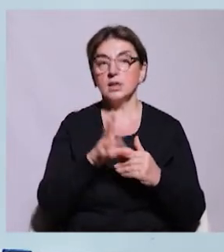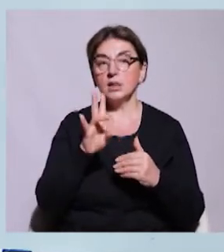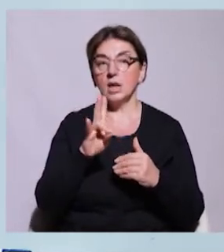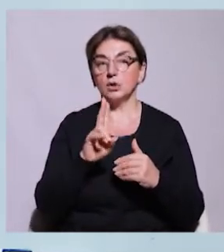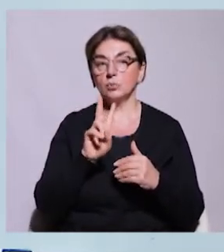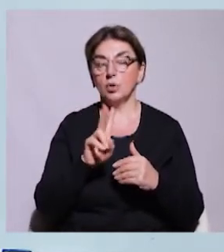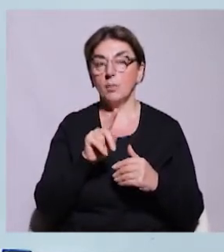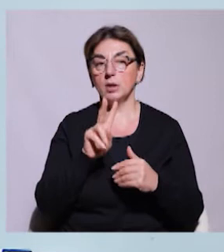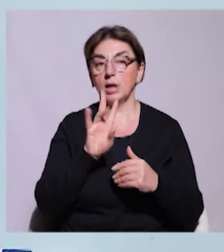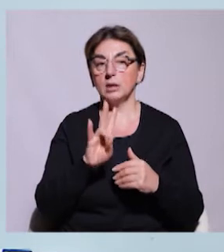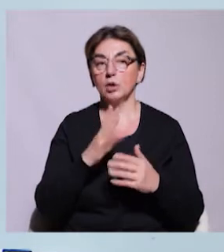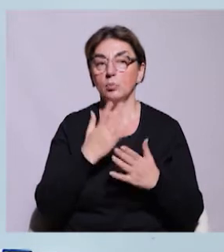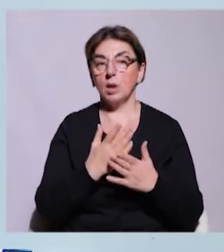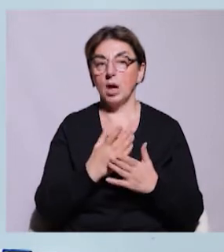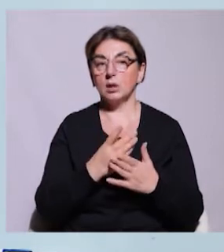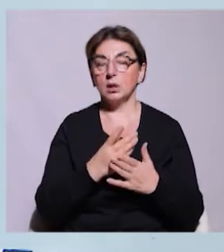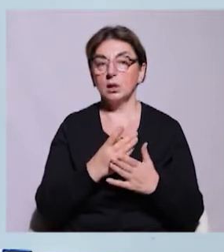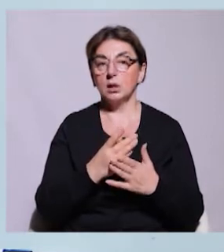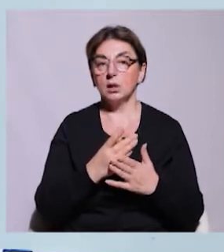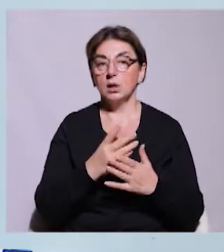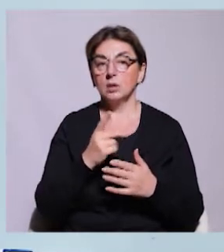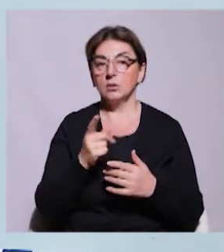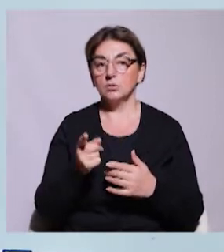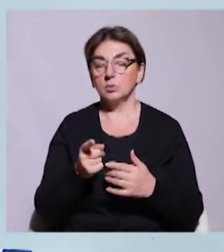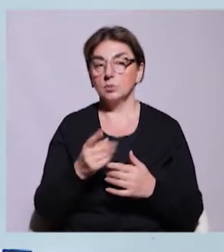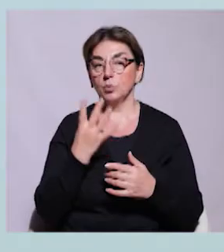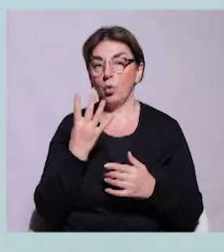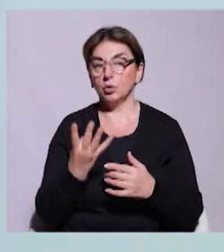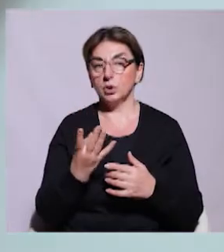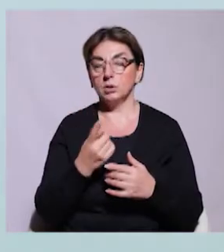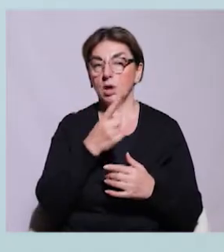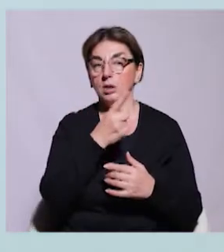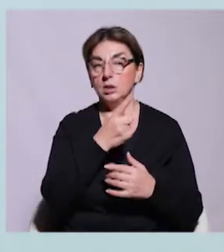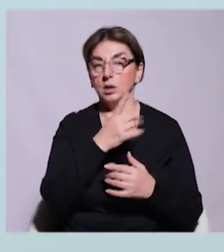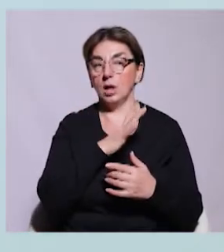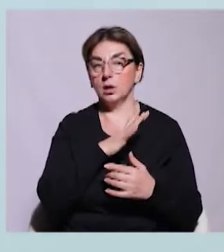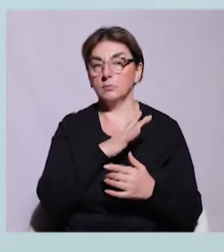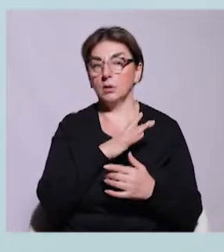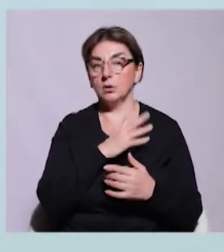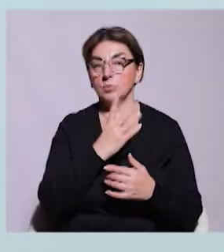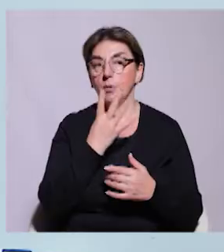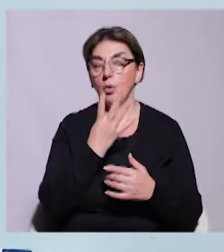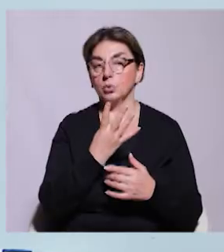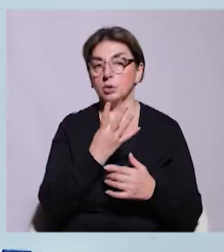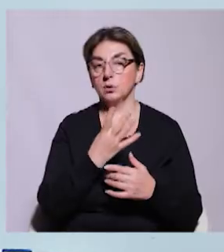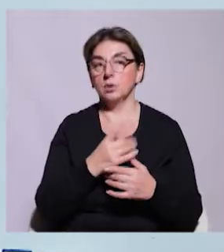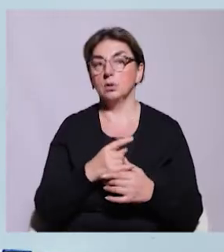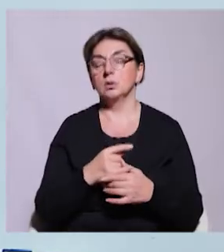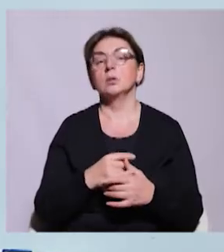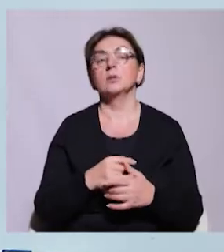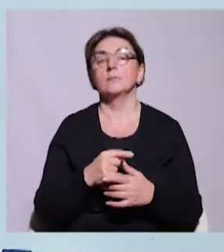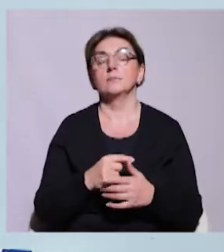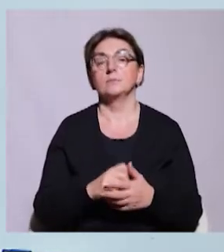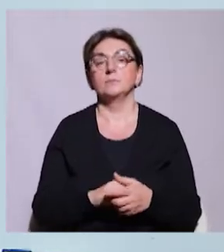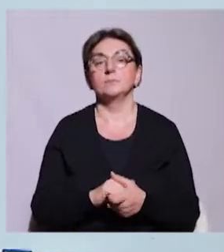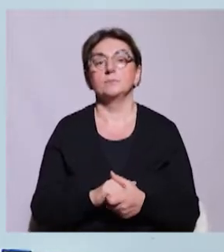წინ კოეფიციენტად, ხოლო გავასწორებ ახლა ნატრიუმის კოეფიციენტს, ვინაიდან ჩვენ გვაქვს ნატრიუმი 4 ატომი, აქედან გამომდინარე, გვჭირდება